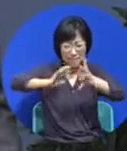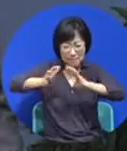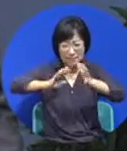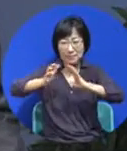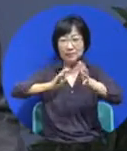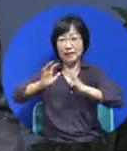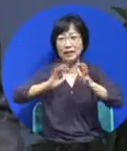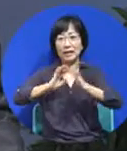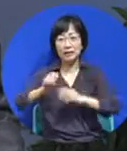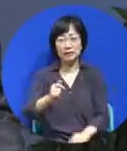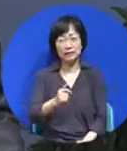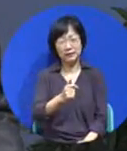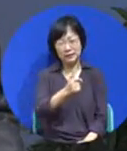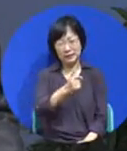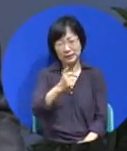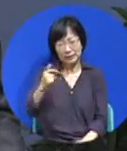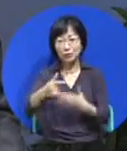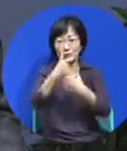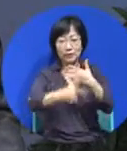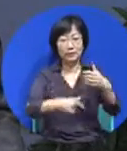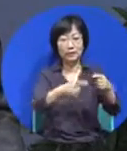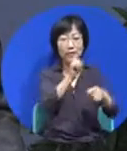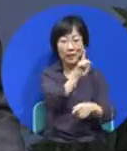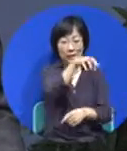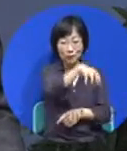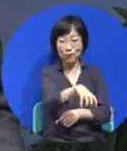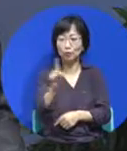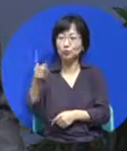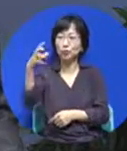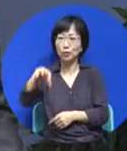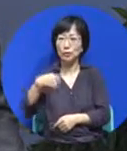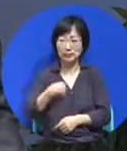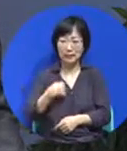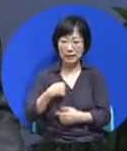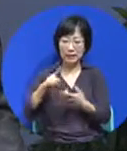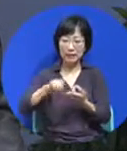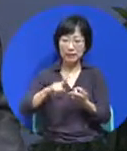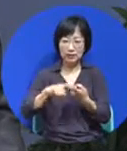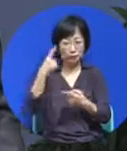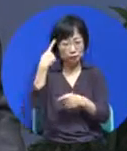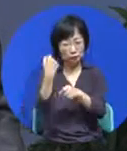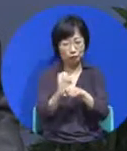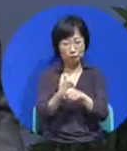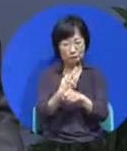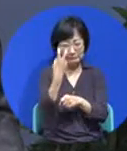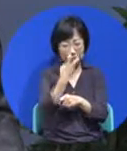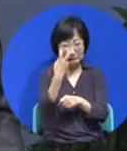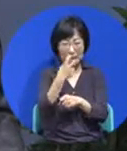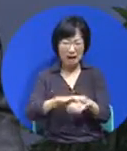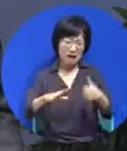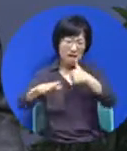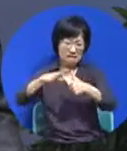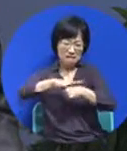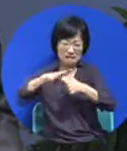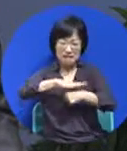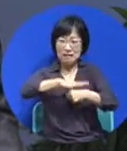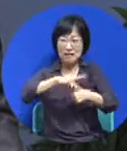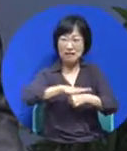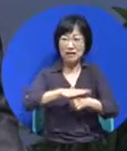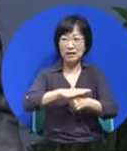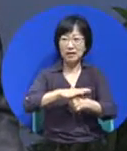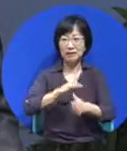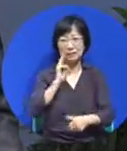denominations in Korea, they're in this process of working out this issue with me. 사람 죽이는 걸 예사로. People say